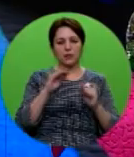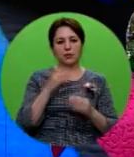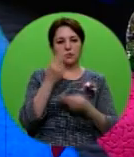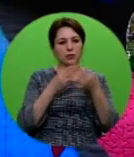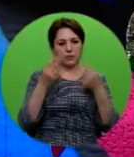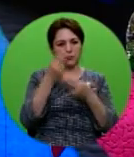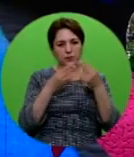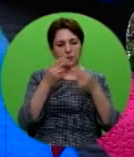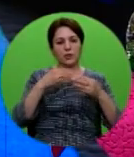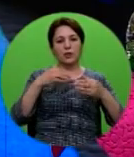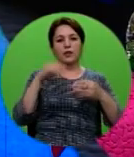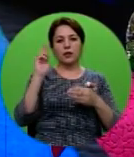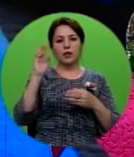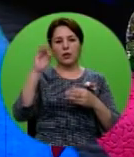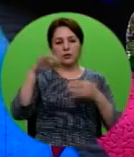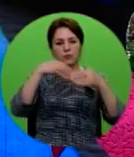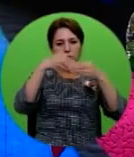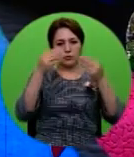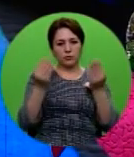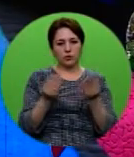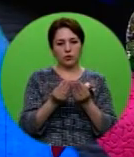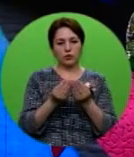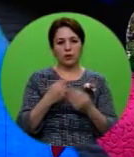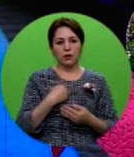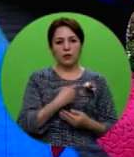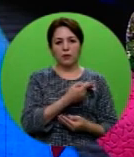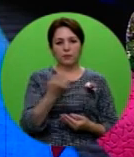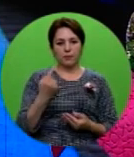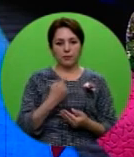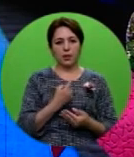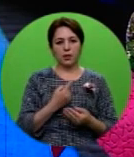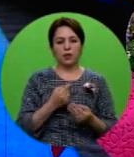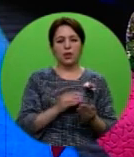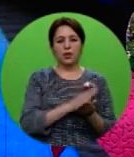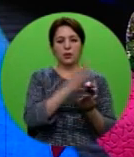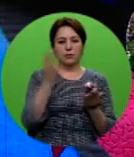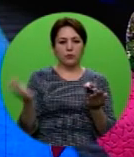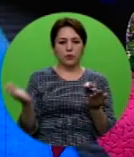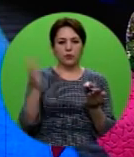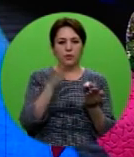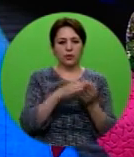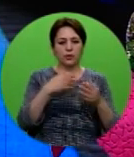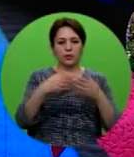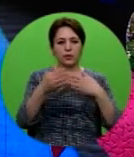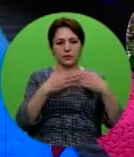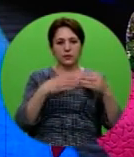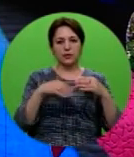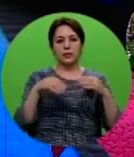для керамического блюда, мы располагаем альбомный лист